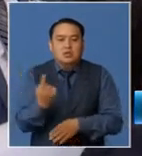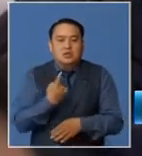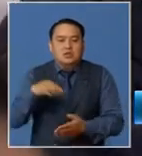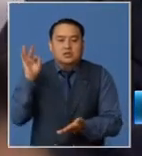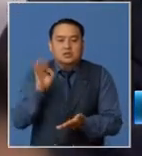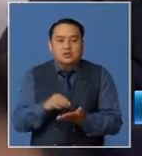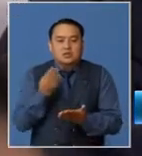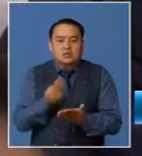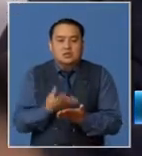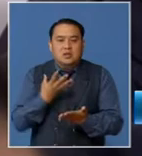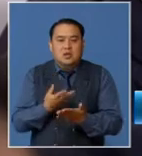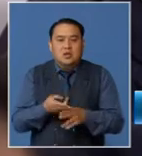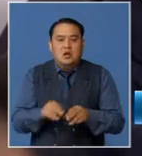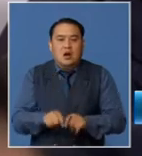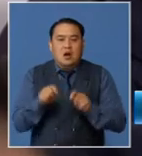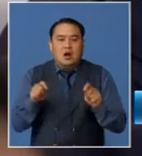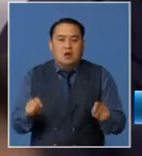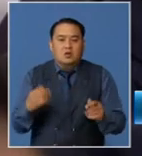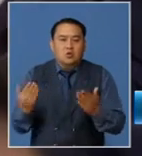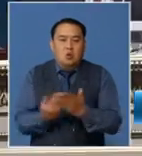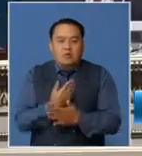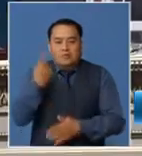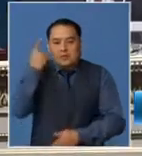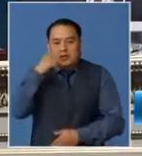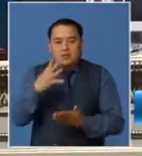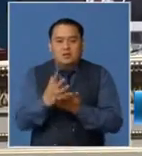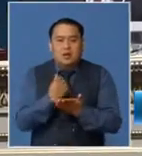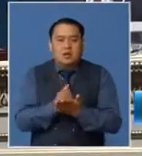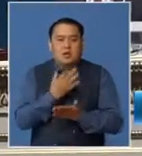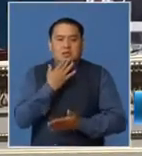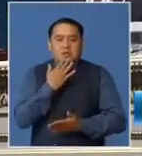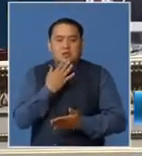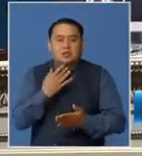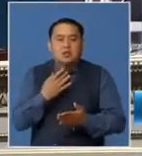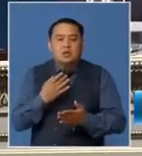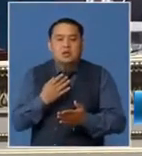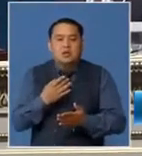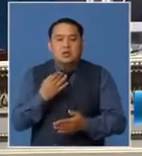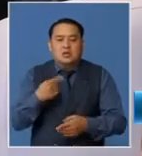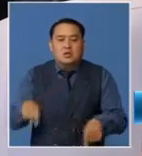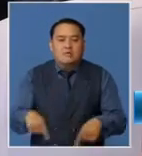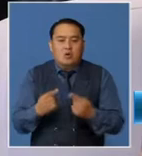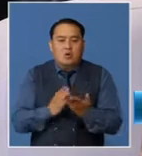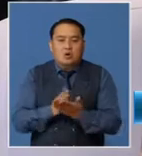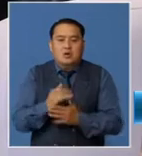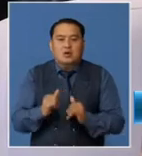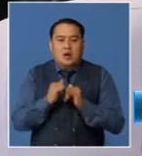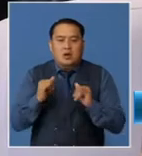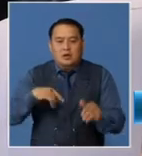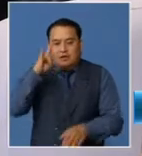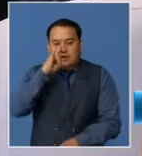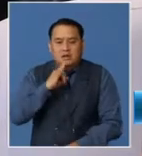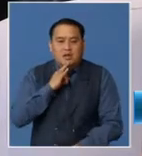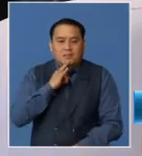ценностей стали культ знаний, открытость новым идеям, сохранение национального кода и эволюционный путь развития